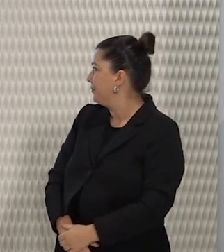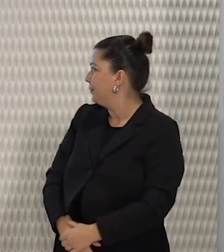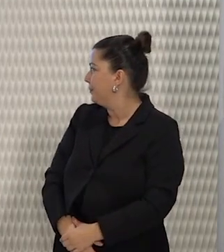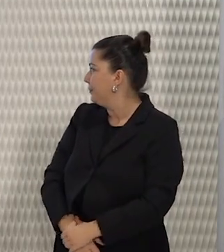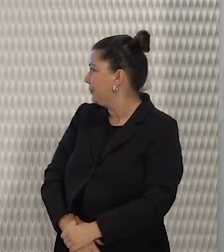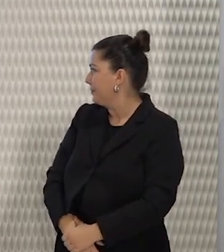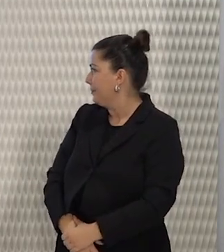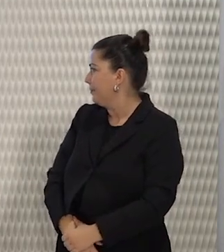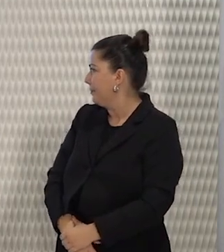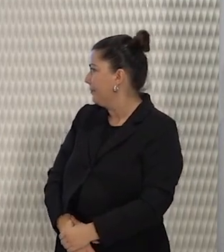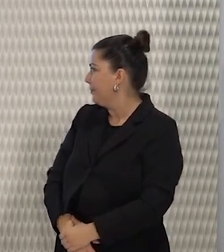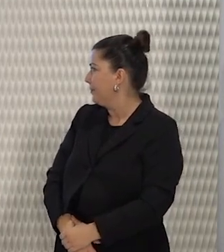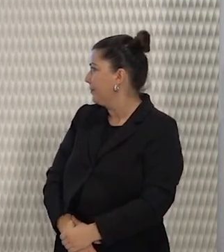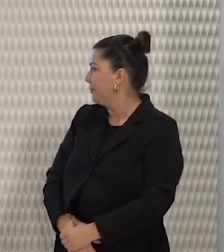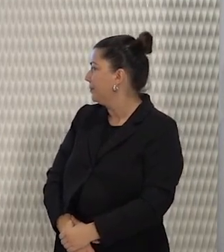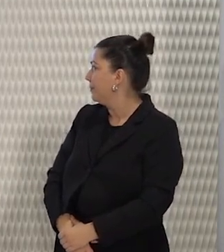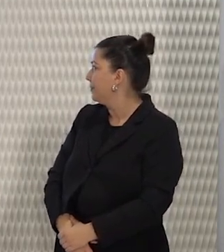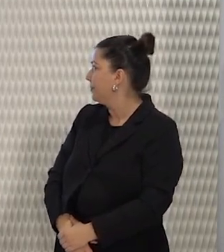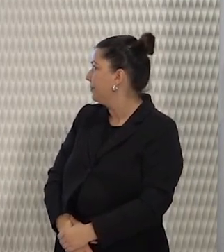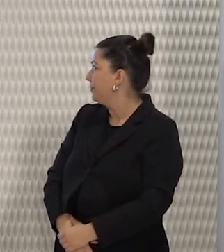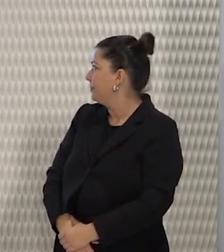Was ist eigentlich Inklusion?